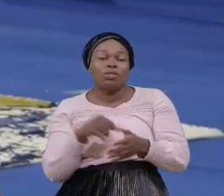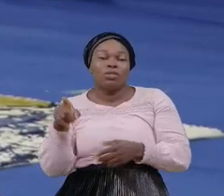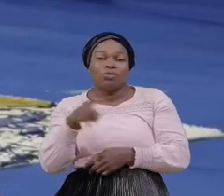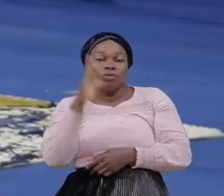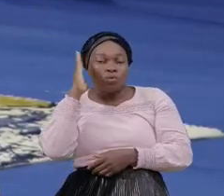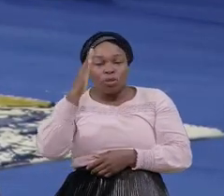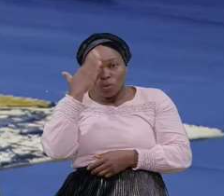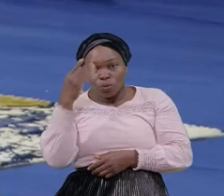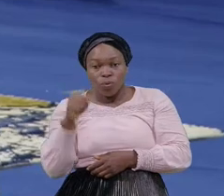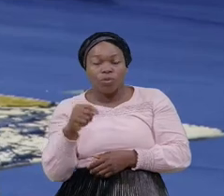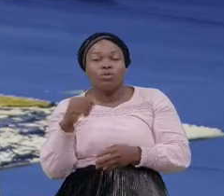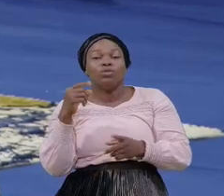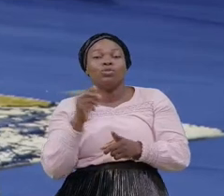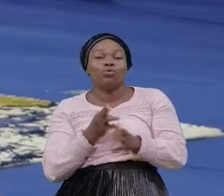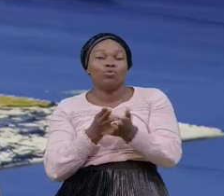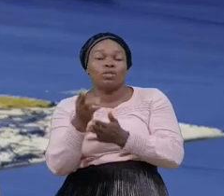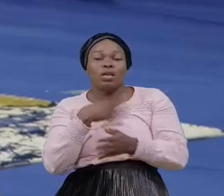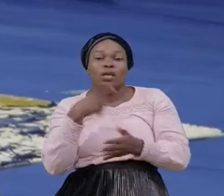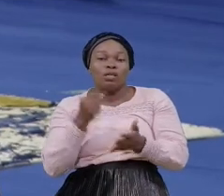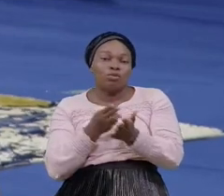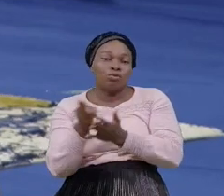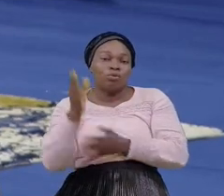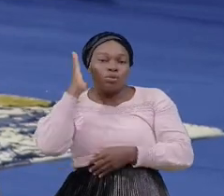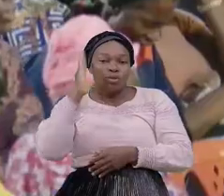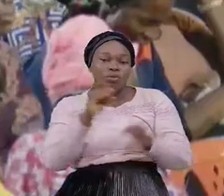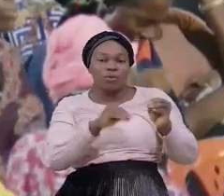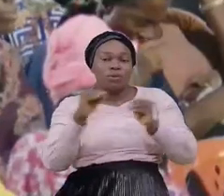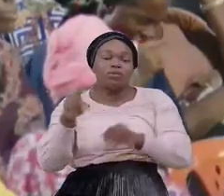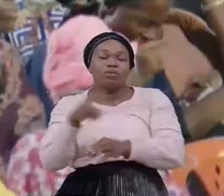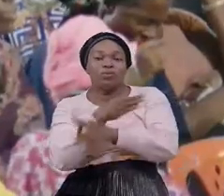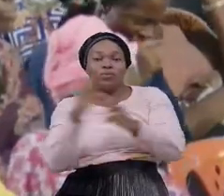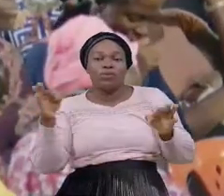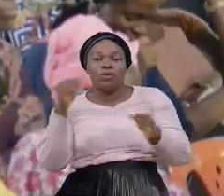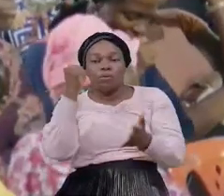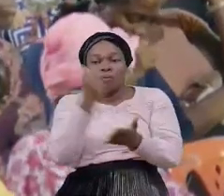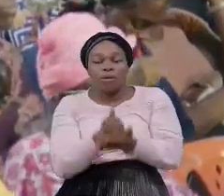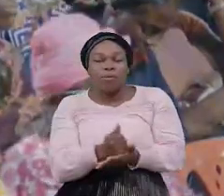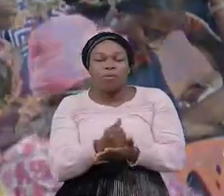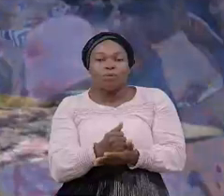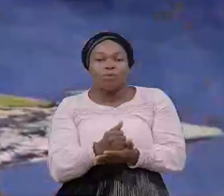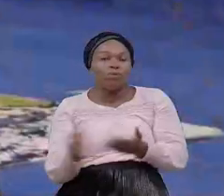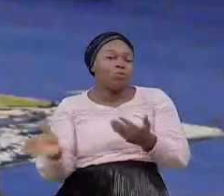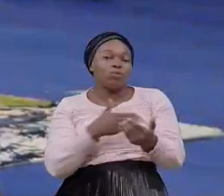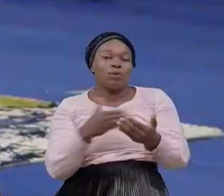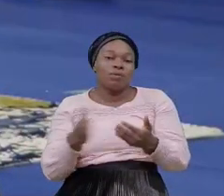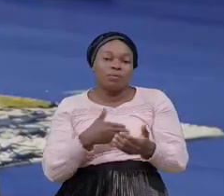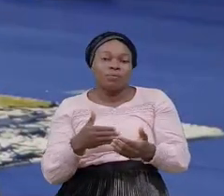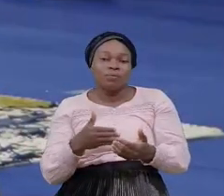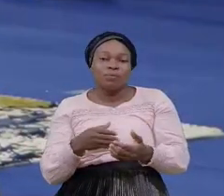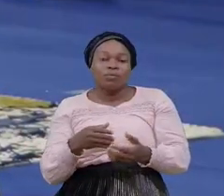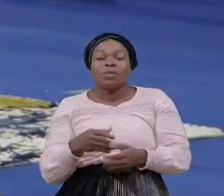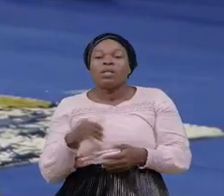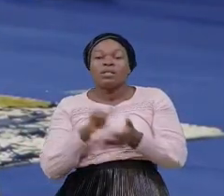vous connaîtrez la vérité et la vérité vous affranchira. Quiconque